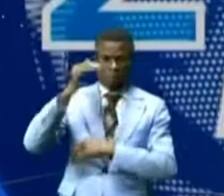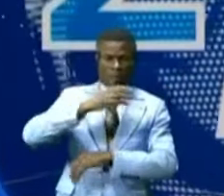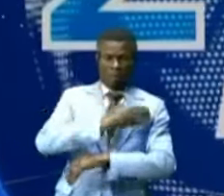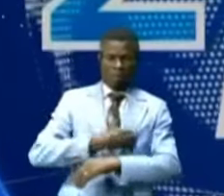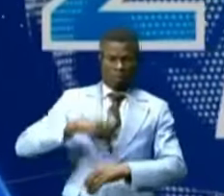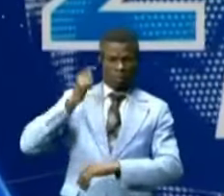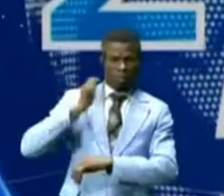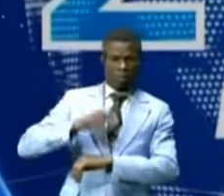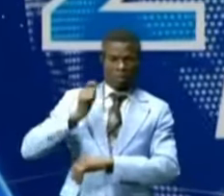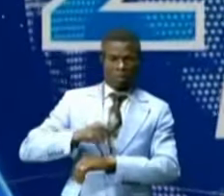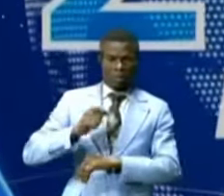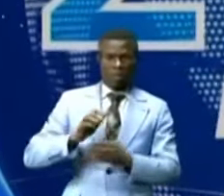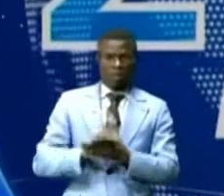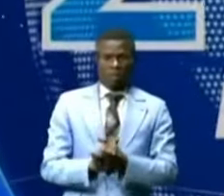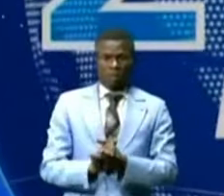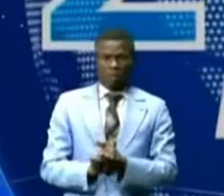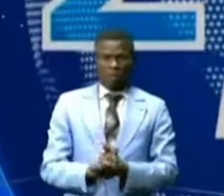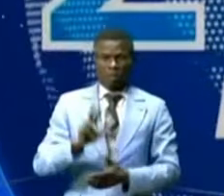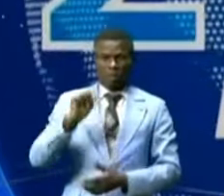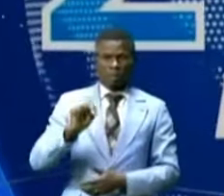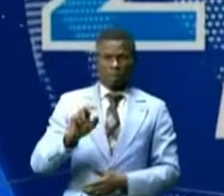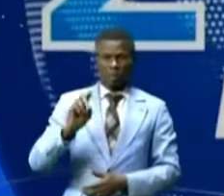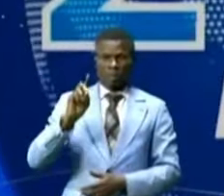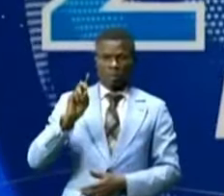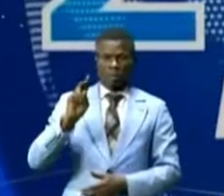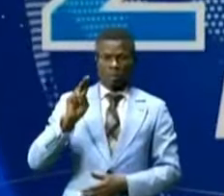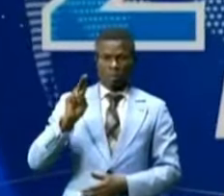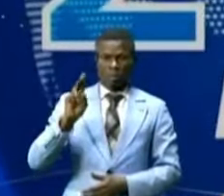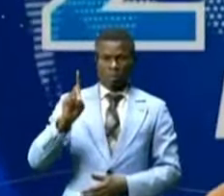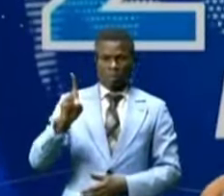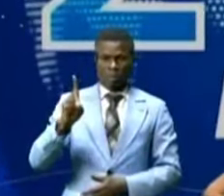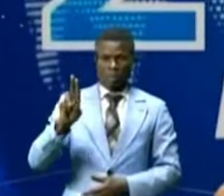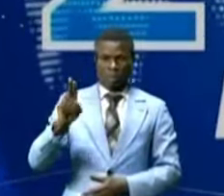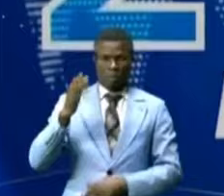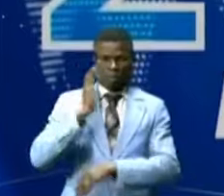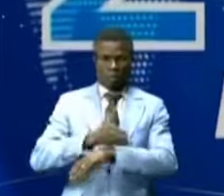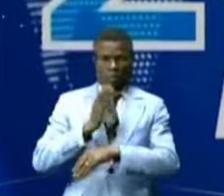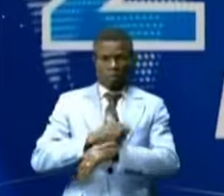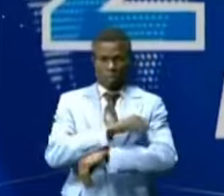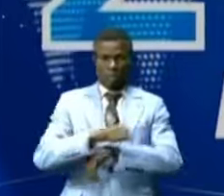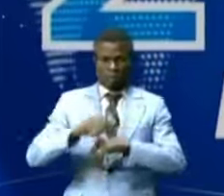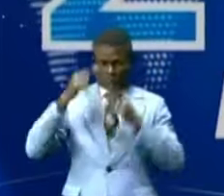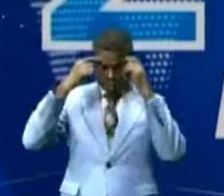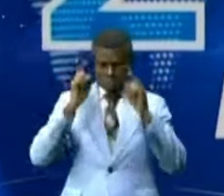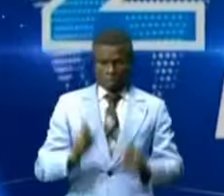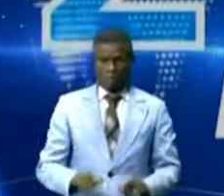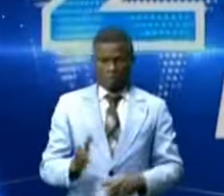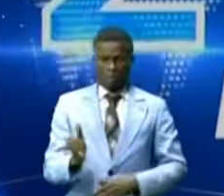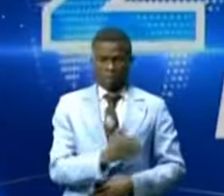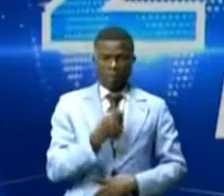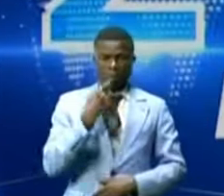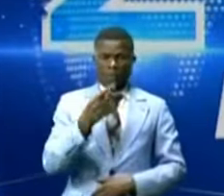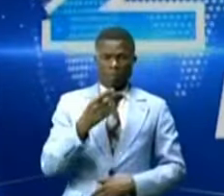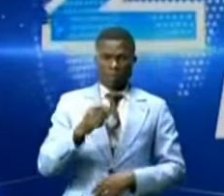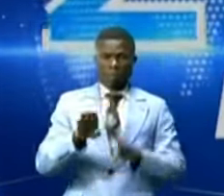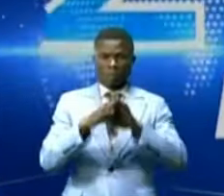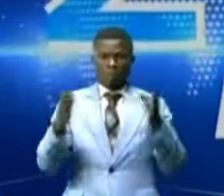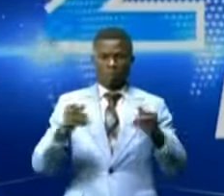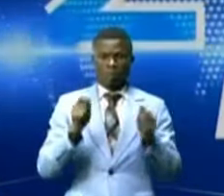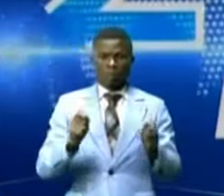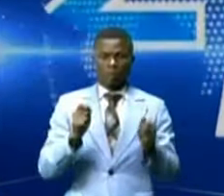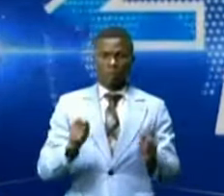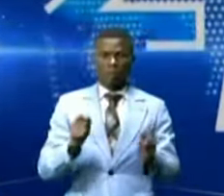magistrature, Télésphore Ndouba Kilima, conseiller à la Cour de cassation. Je l'ai dit en ouverture de cette